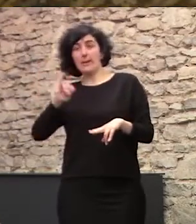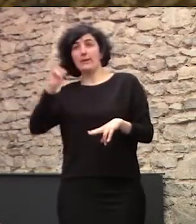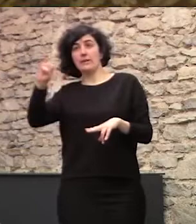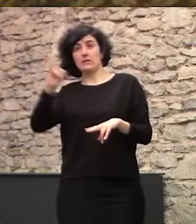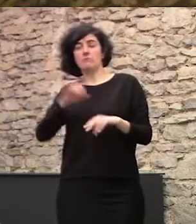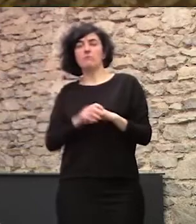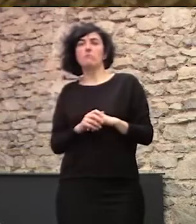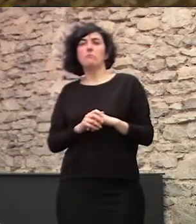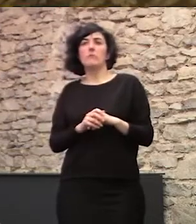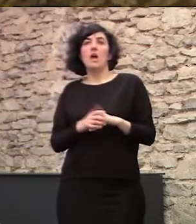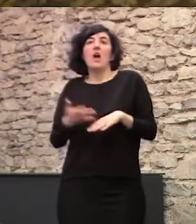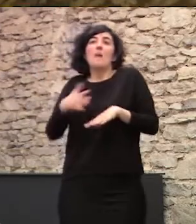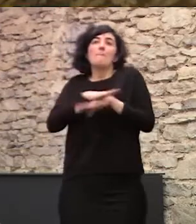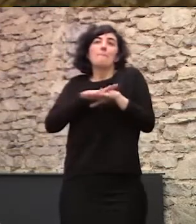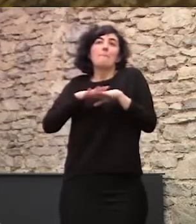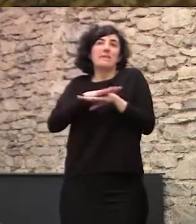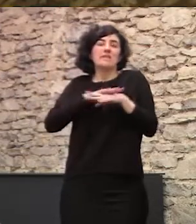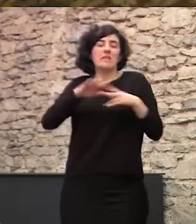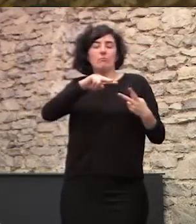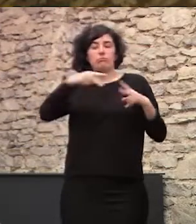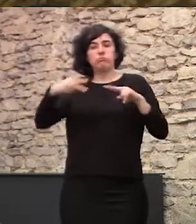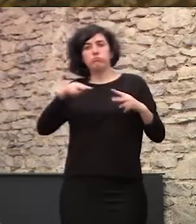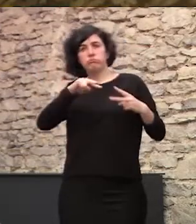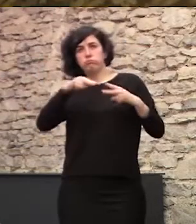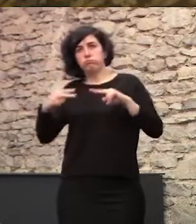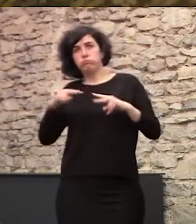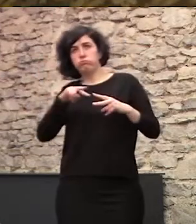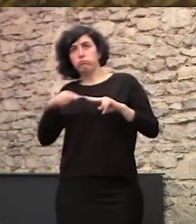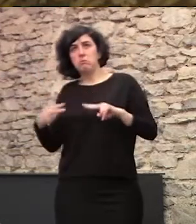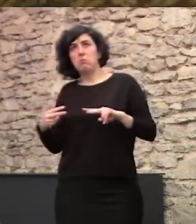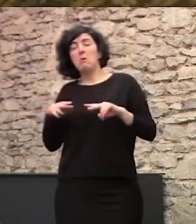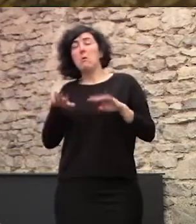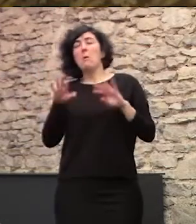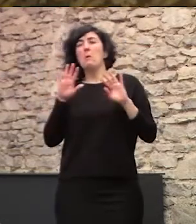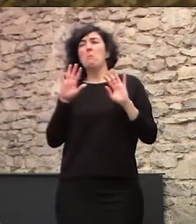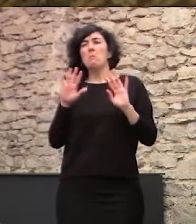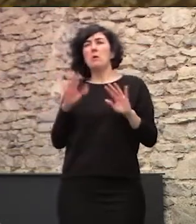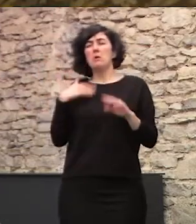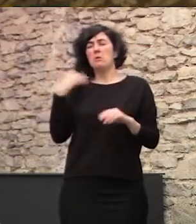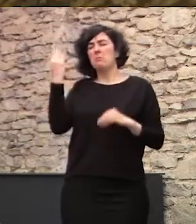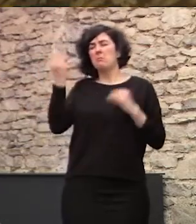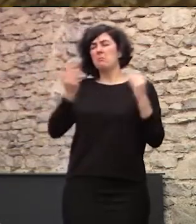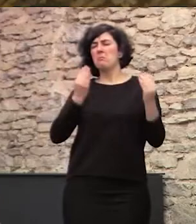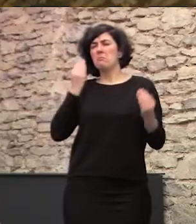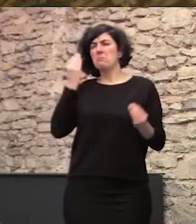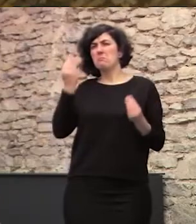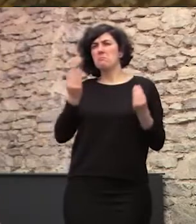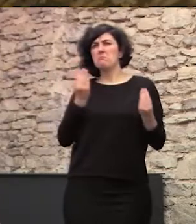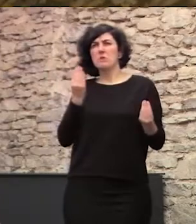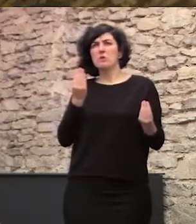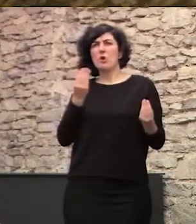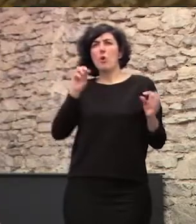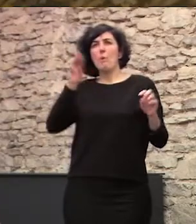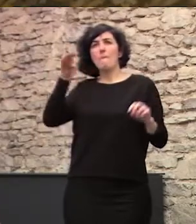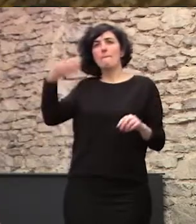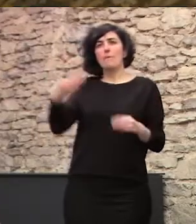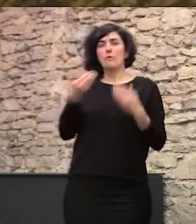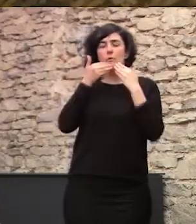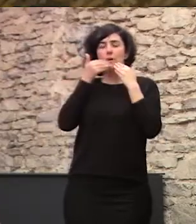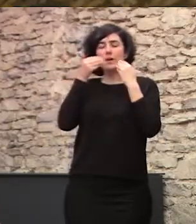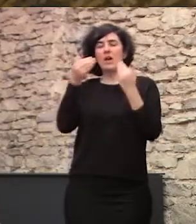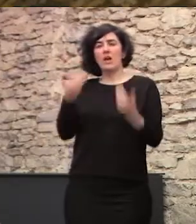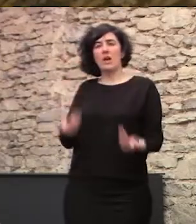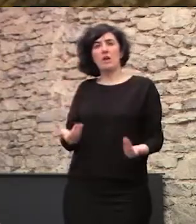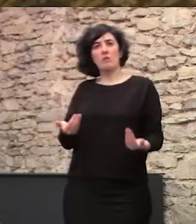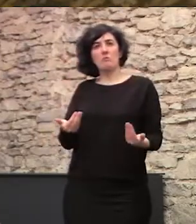itzulpen ardatz izan gauza batzuetan, ba, baitaren ikuste dut niri bentsa balio izan zidala, ba, bueno, gauza